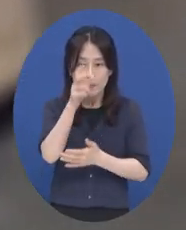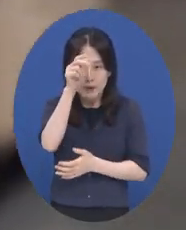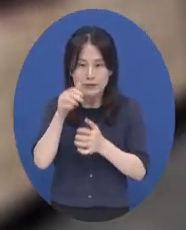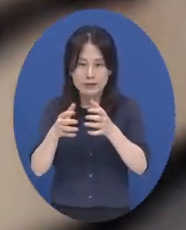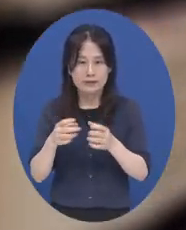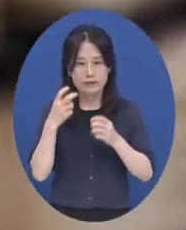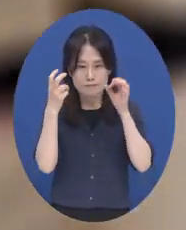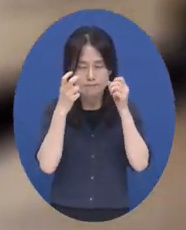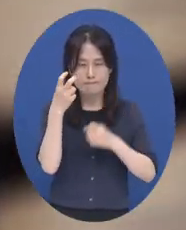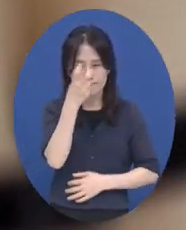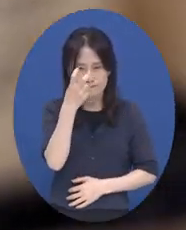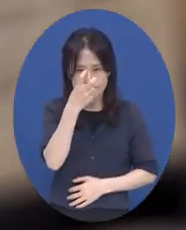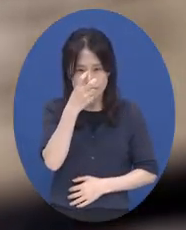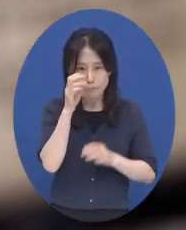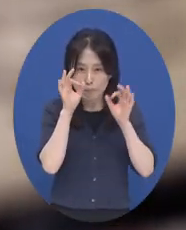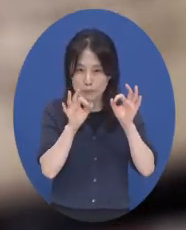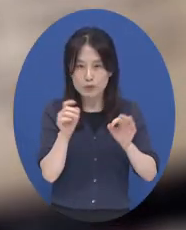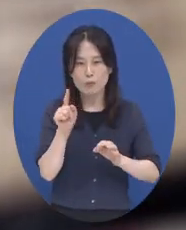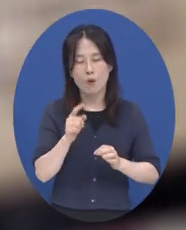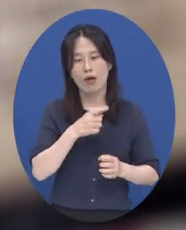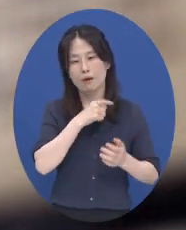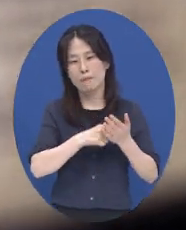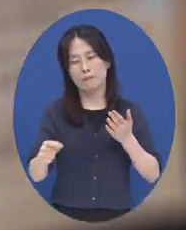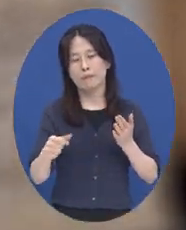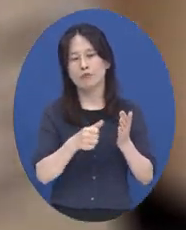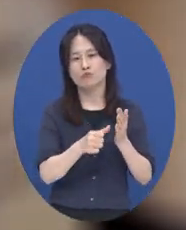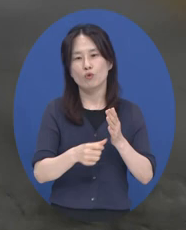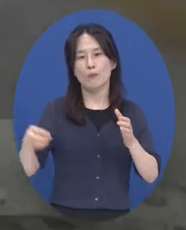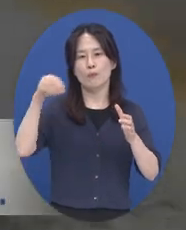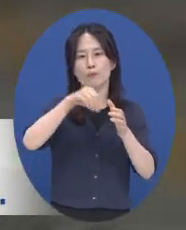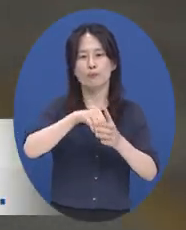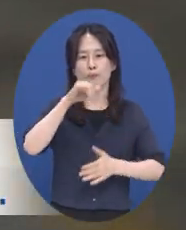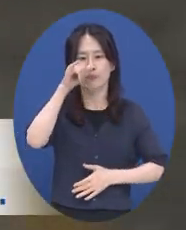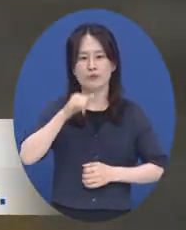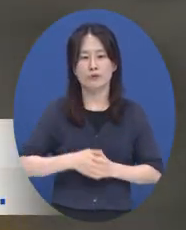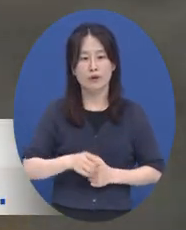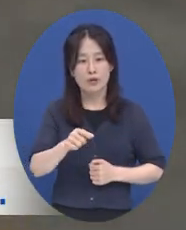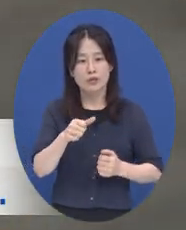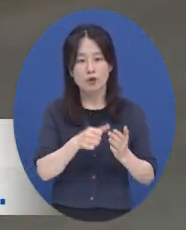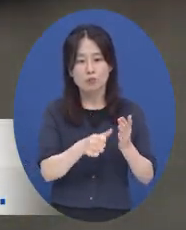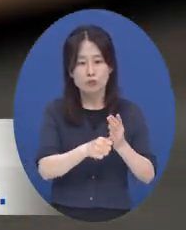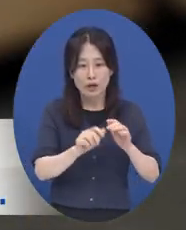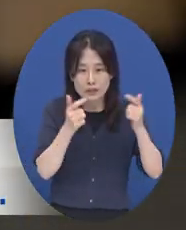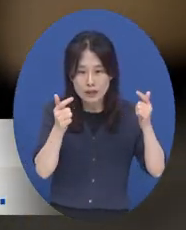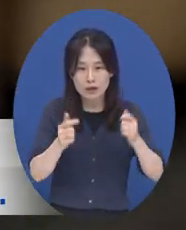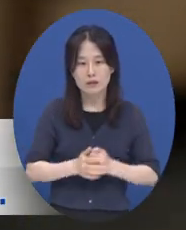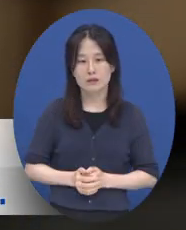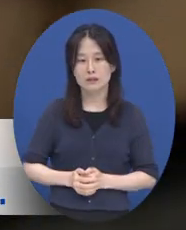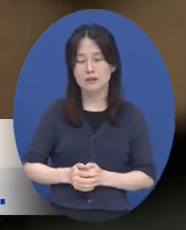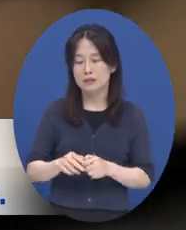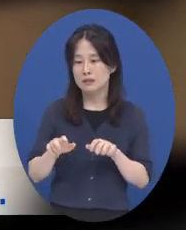경찰단이 살펴보니 유해 화학물질이 섞여 있습니다. 이건 화학물질 아니에요?